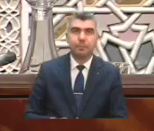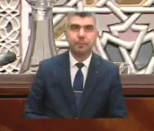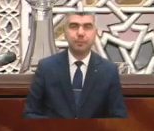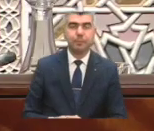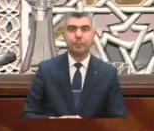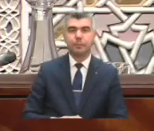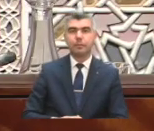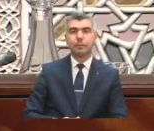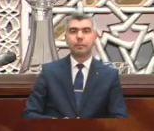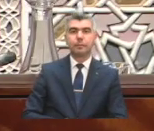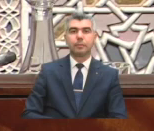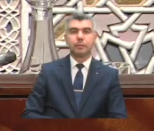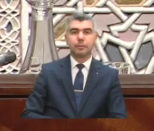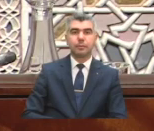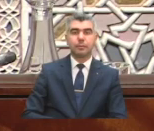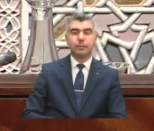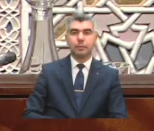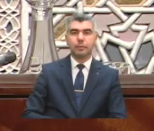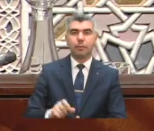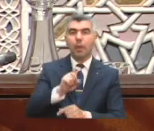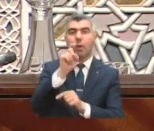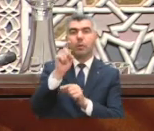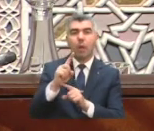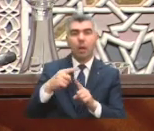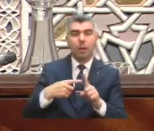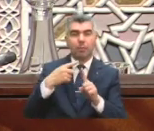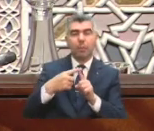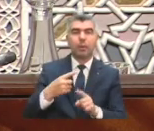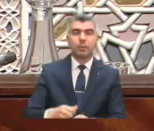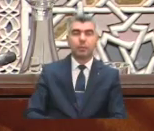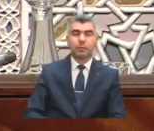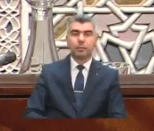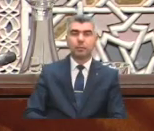تعقيب. تعقيب سيدة النائبة.